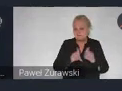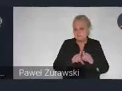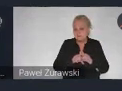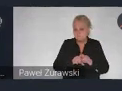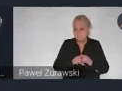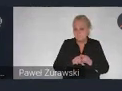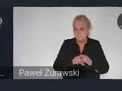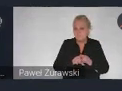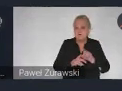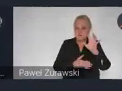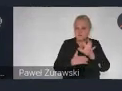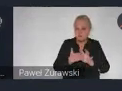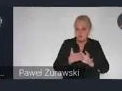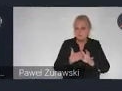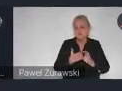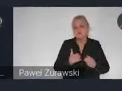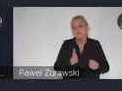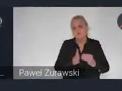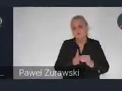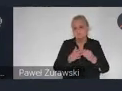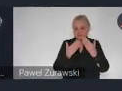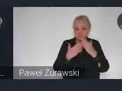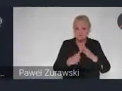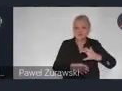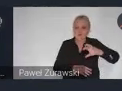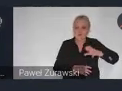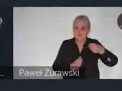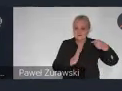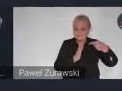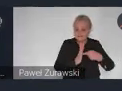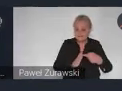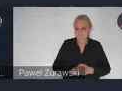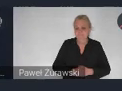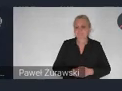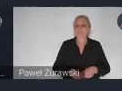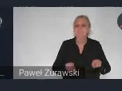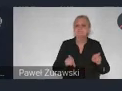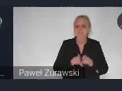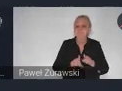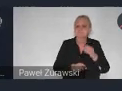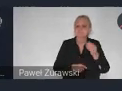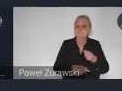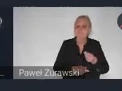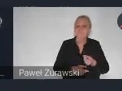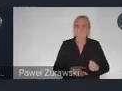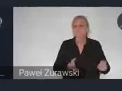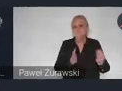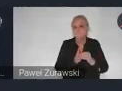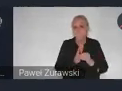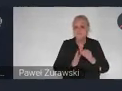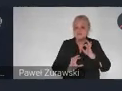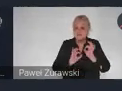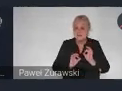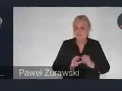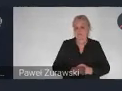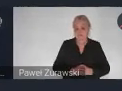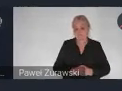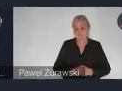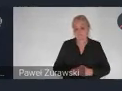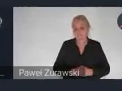poza opisem wskazać właśnie grupę docelową oraz uwzględnić informacje